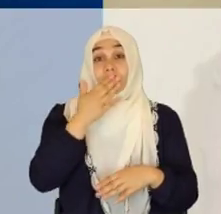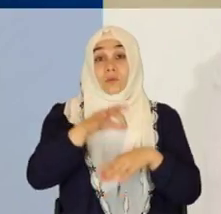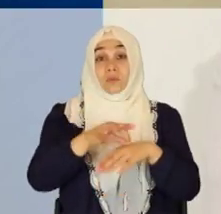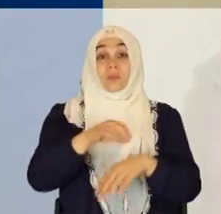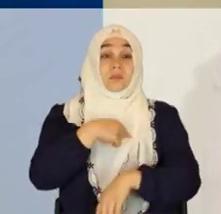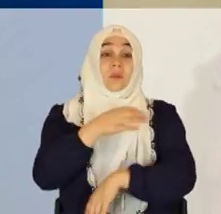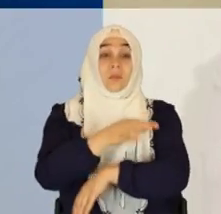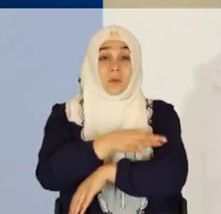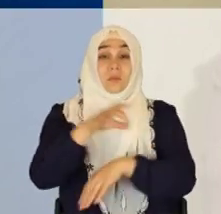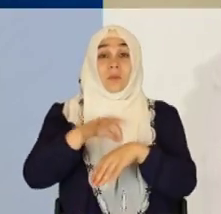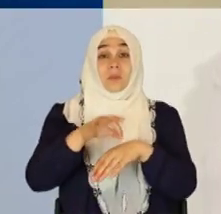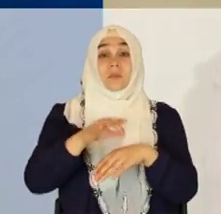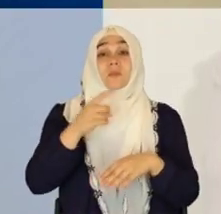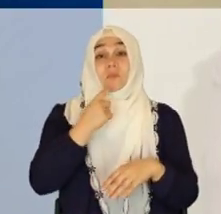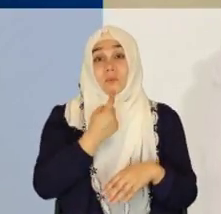qiylanadi bemorligi sababidan.